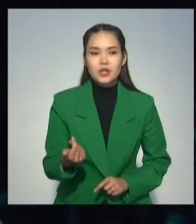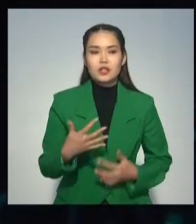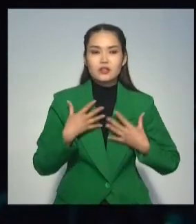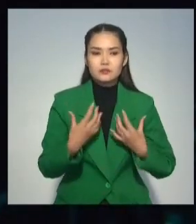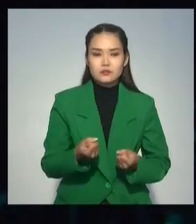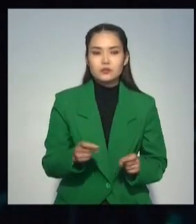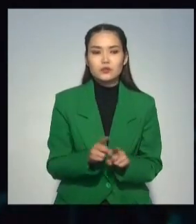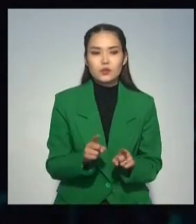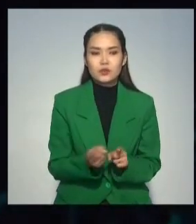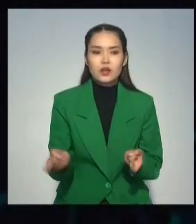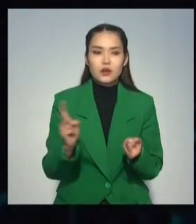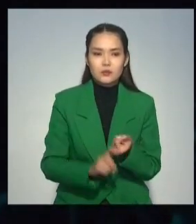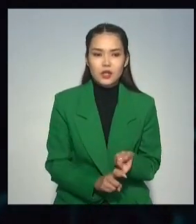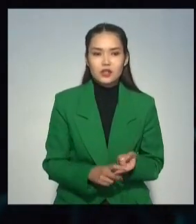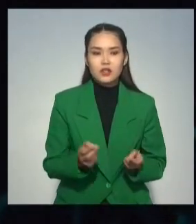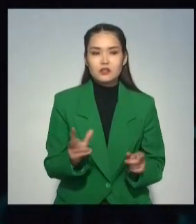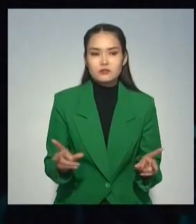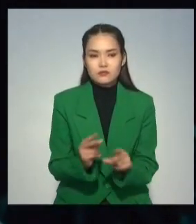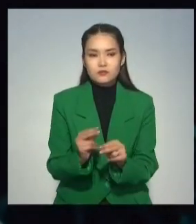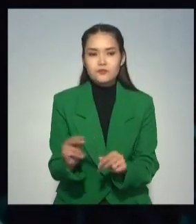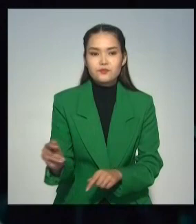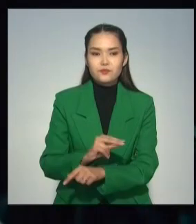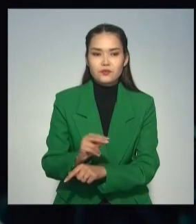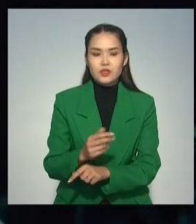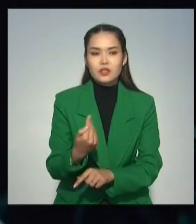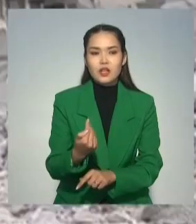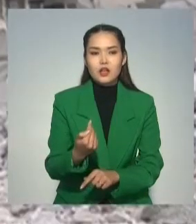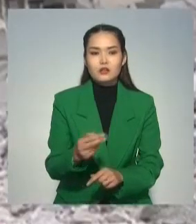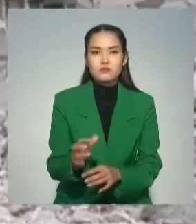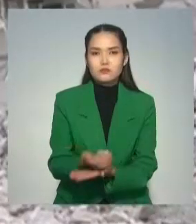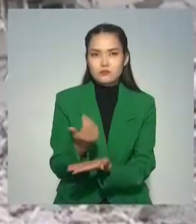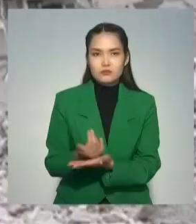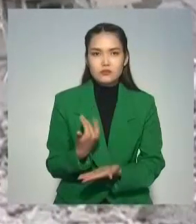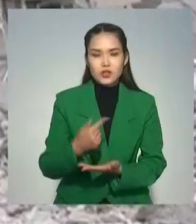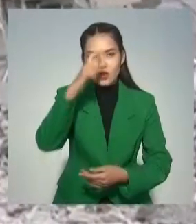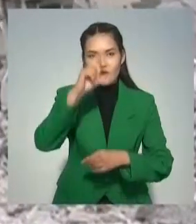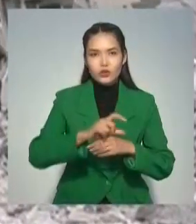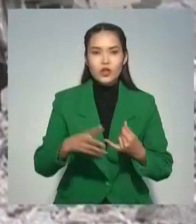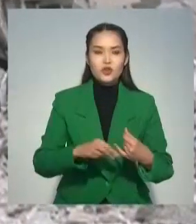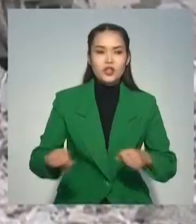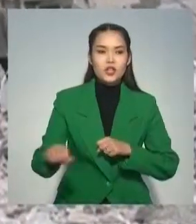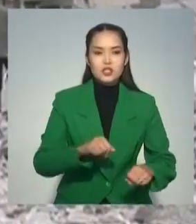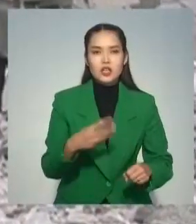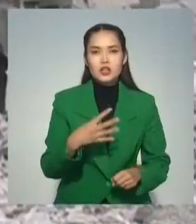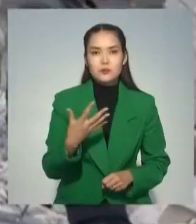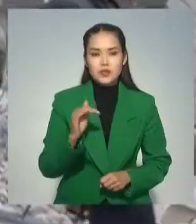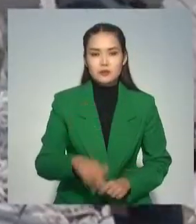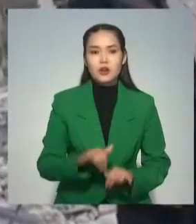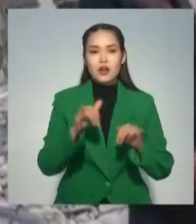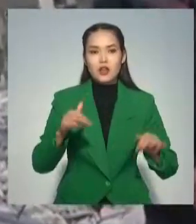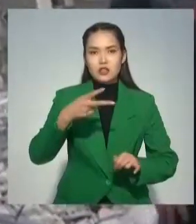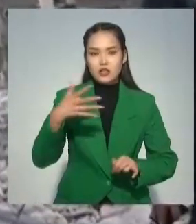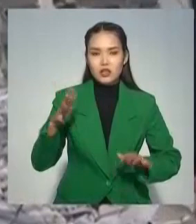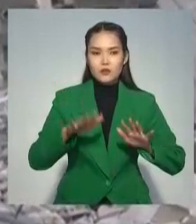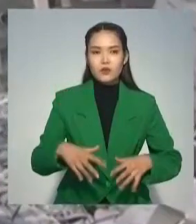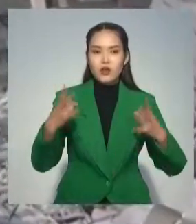да, келсем уже балалар айтты, сен жаңа үйдің жүрген жерден уже адам шығарды. Түркиядағы жер сілкінісінен 105 мыңнан астам ғимарат зардап шеккен. Жойқын